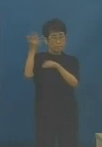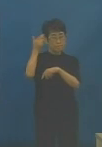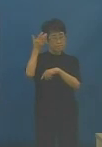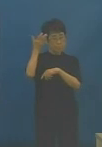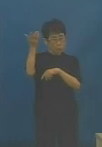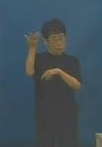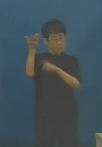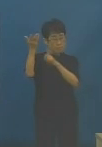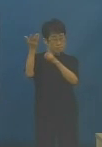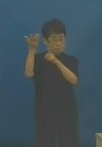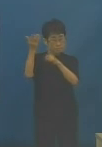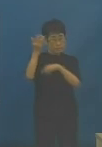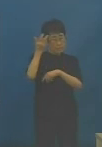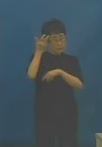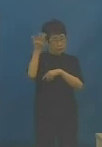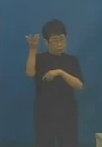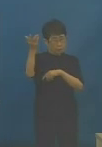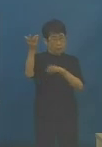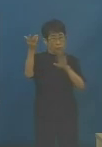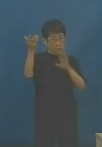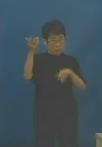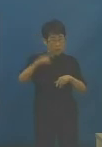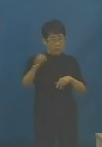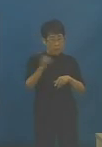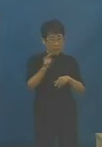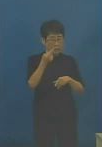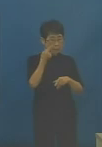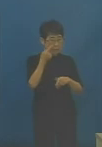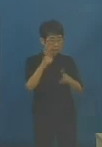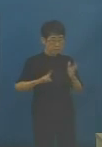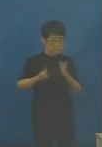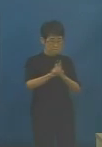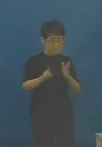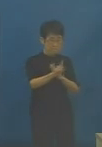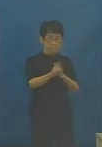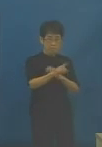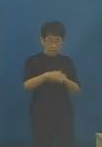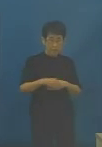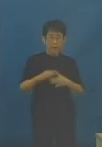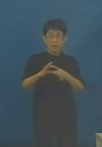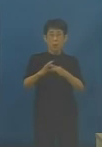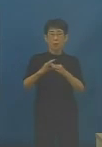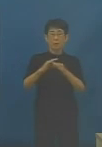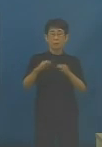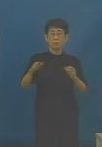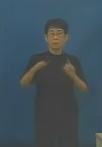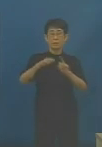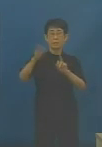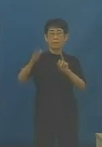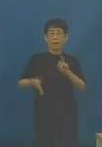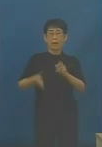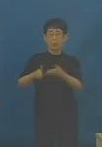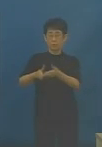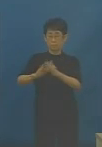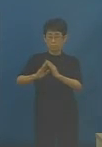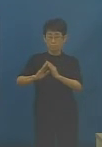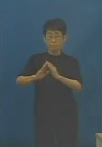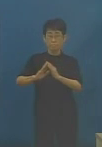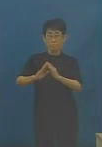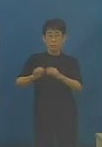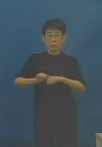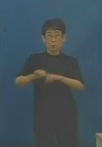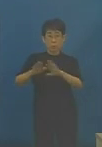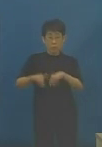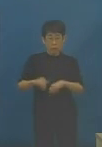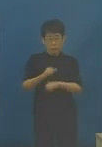ですね、若干先回りをしてコンタクトセンターというのをとりあえず立ち上げておこうとか工夫をしてやってい